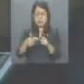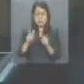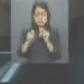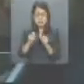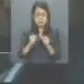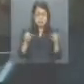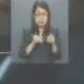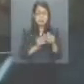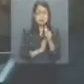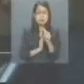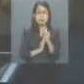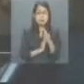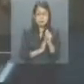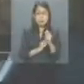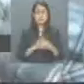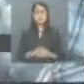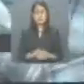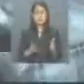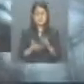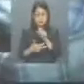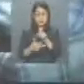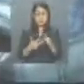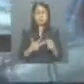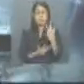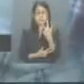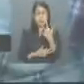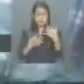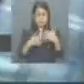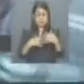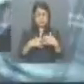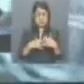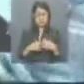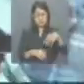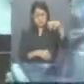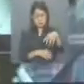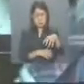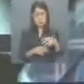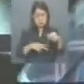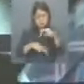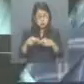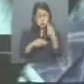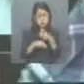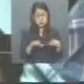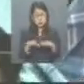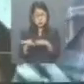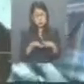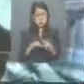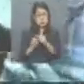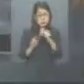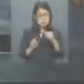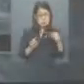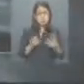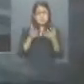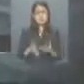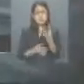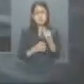นตำบลป่าคลองรวม3จุดก่อนนำเครื่องตรวจวัดการสั่นสะเทือนของพื้นดินไปติดตั้งเพื่อติดตามสถานการณ์